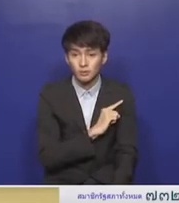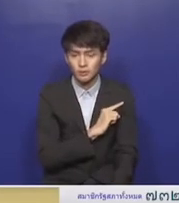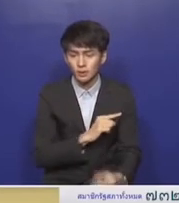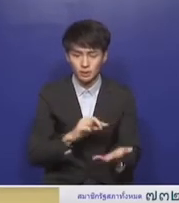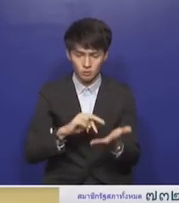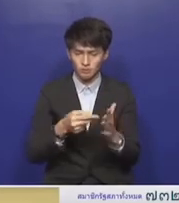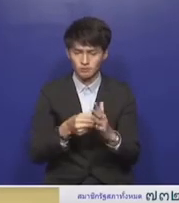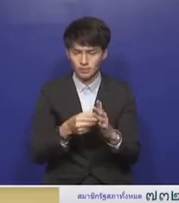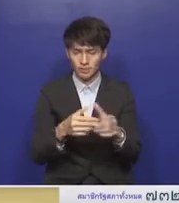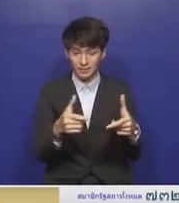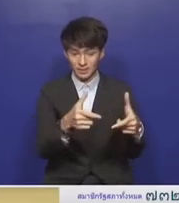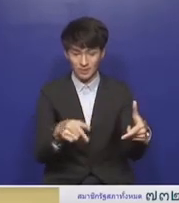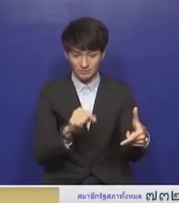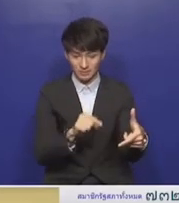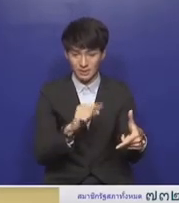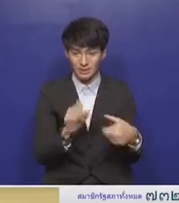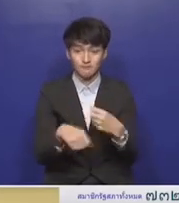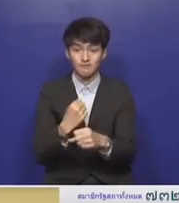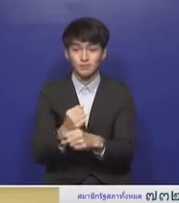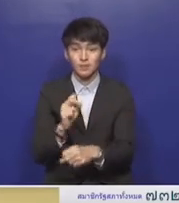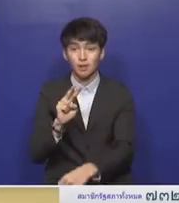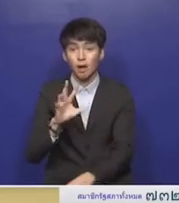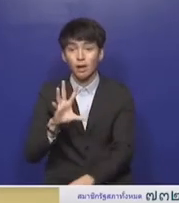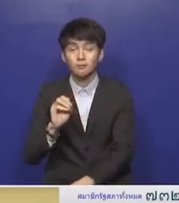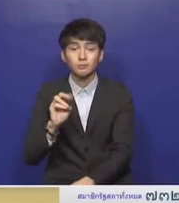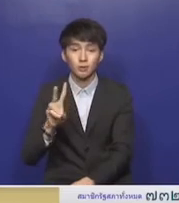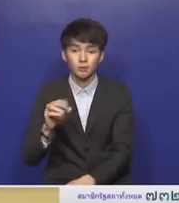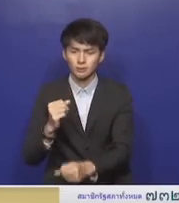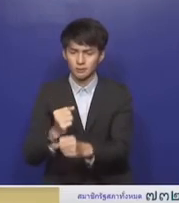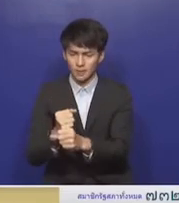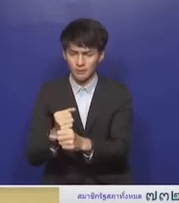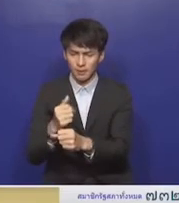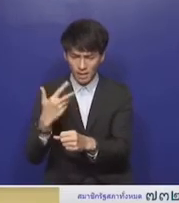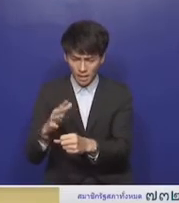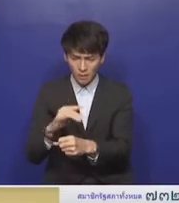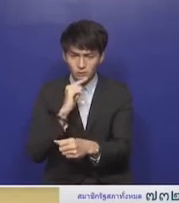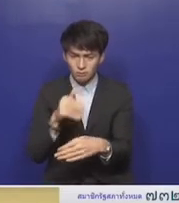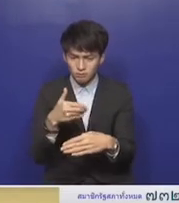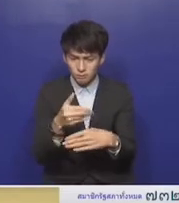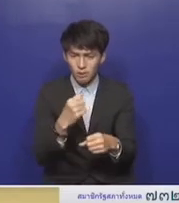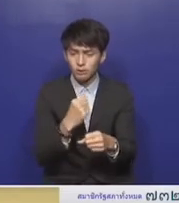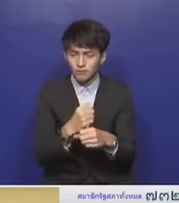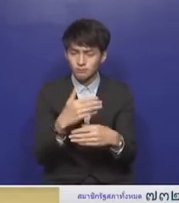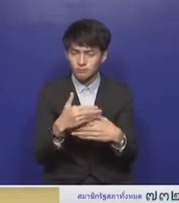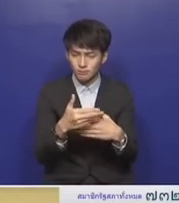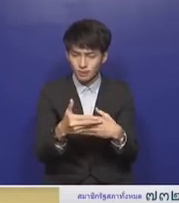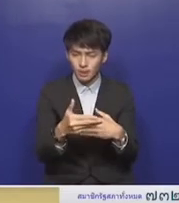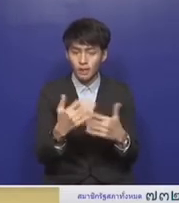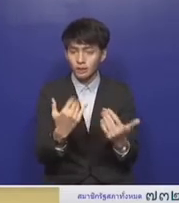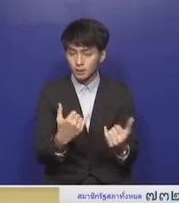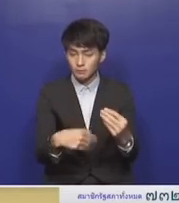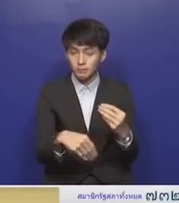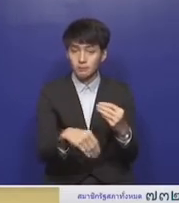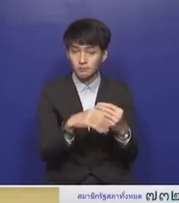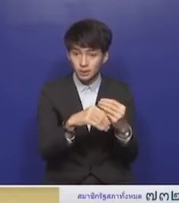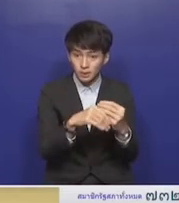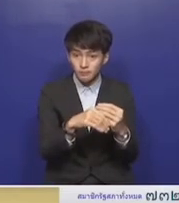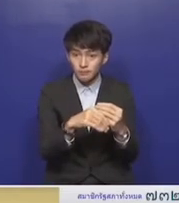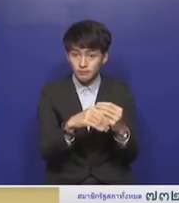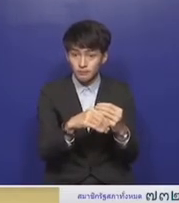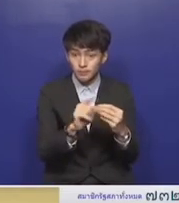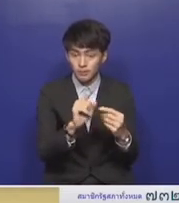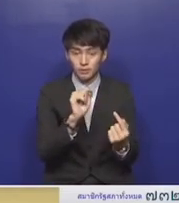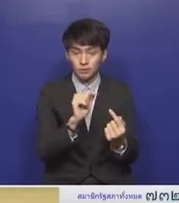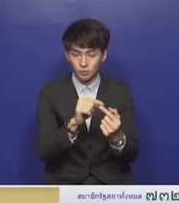ฉบับนั้นมีอยู่แล้วในปีห้าสองนะครับแล้วก็ทำกันมาขณะนี้เนี่ยมีการเพิ่มเติมมีการเพิ่มเติมด้วย